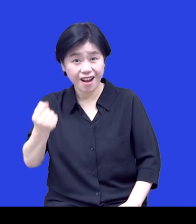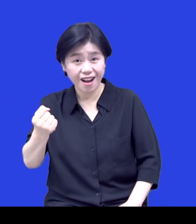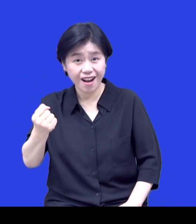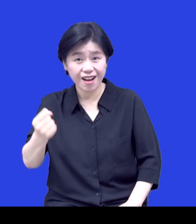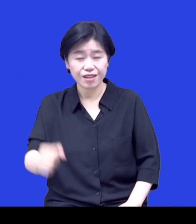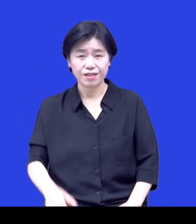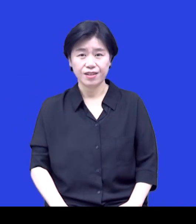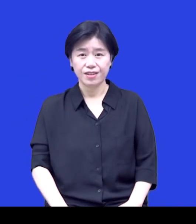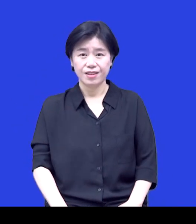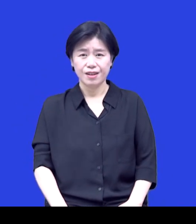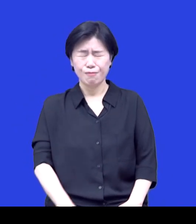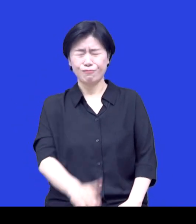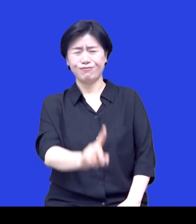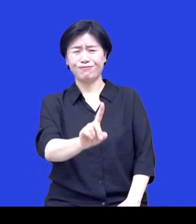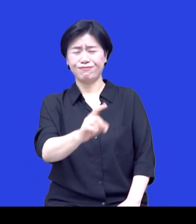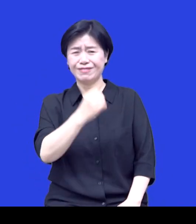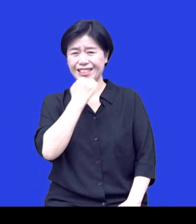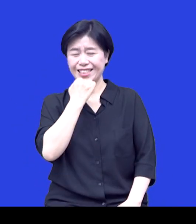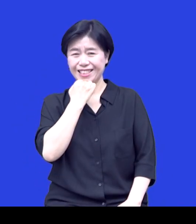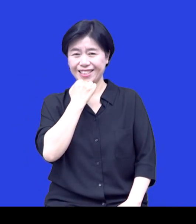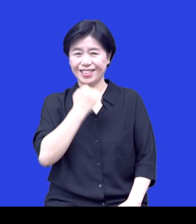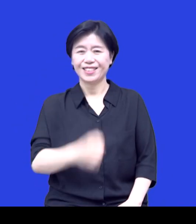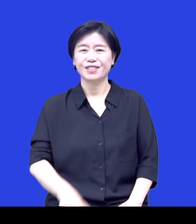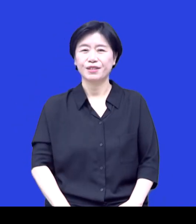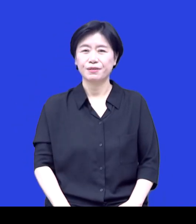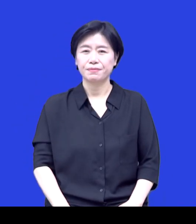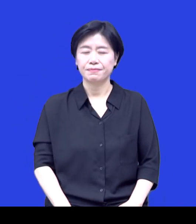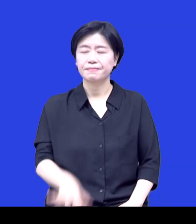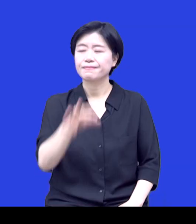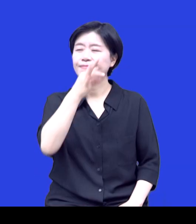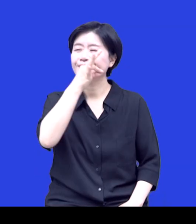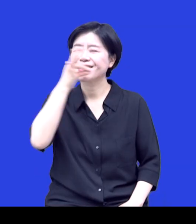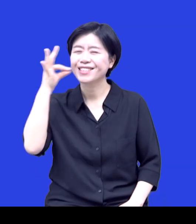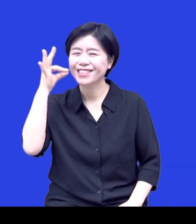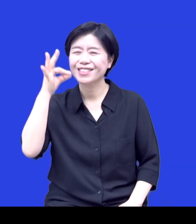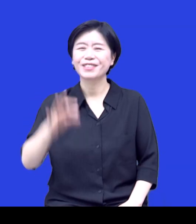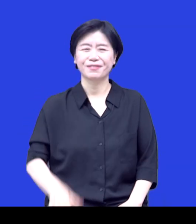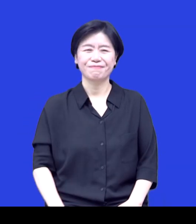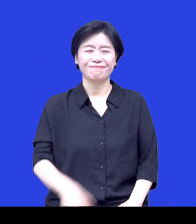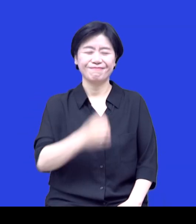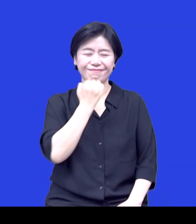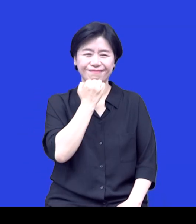그렇게 되는 거 아닙니까? 그래서 역시 노코멘트 하겠습니다.